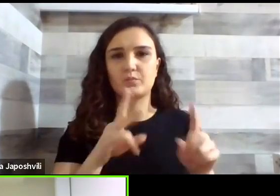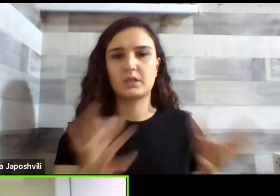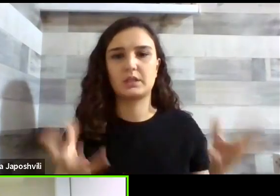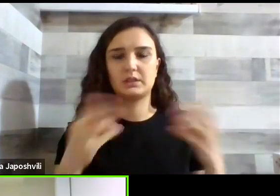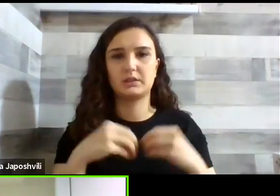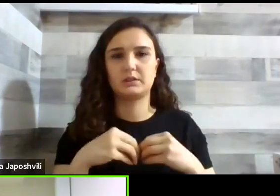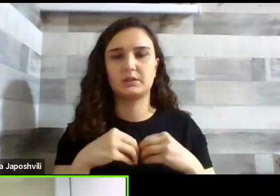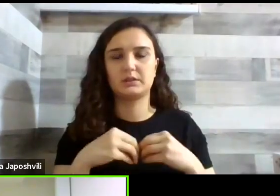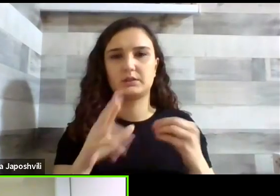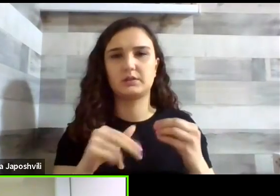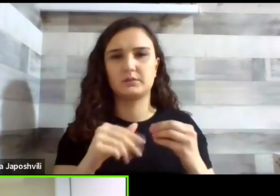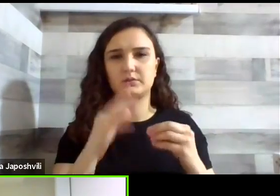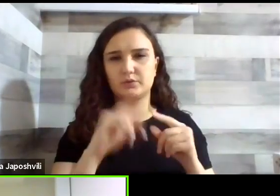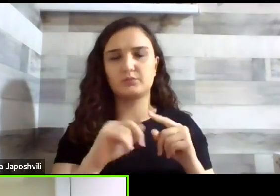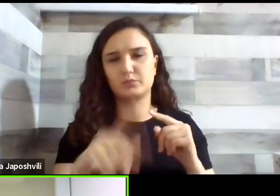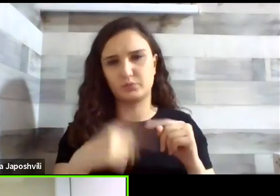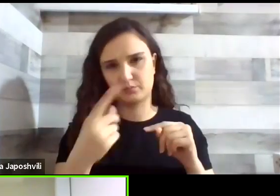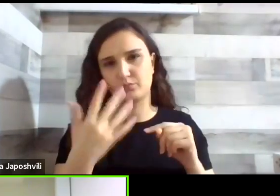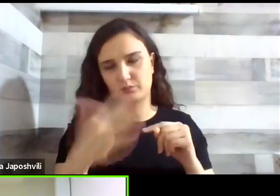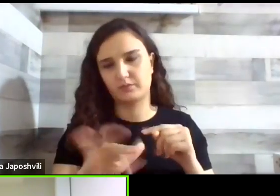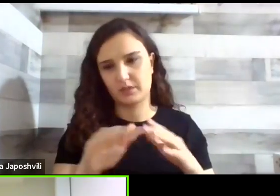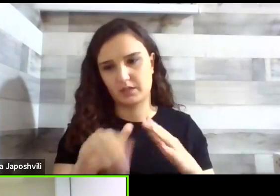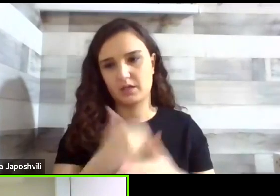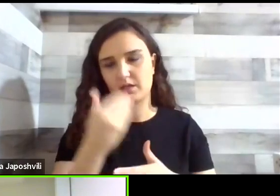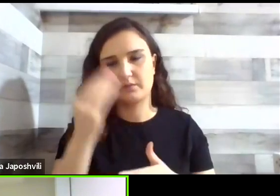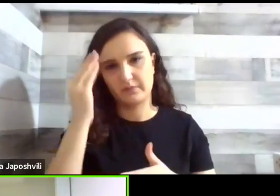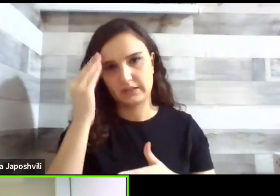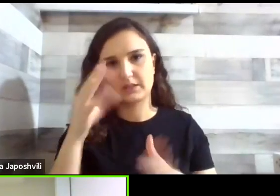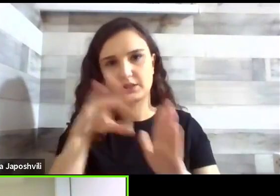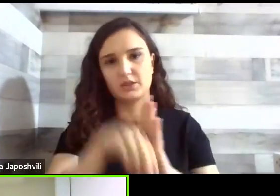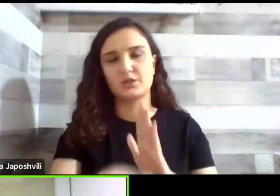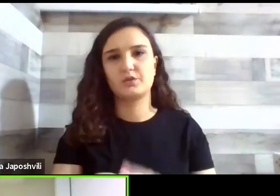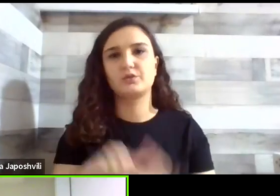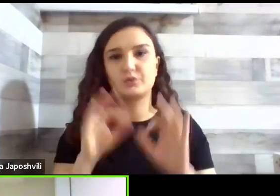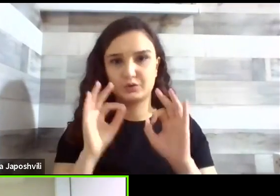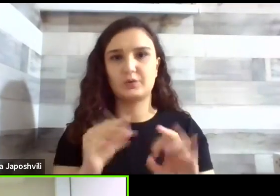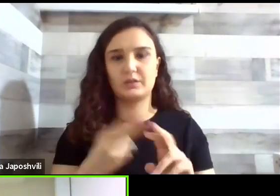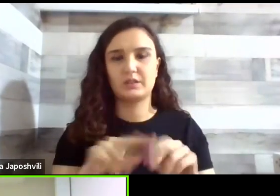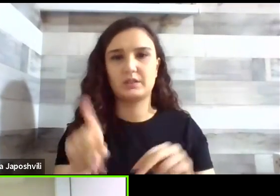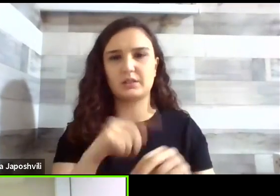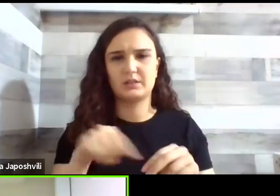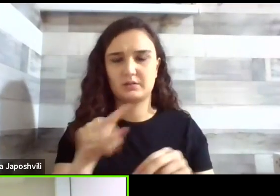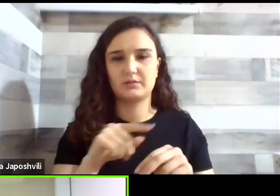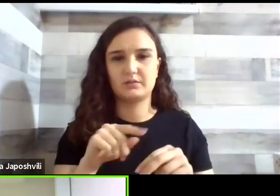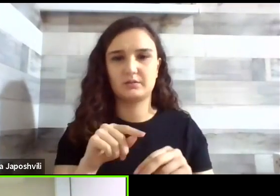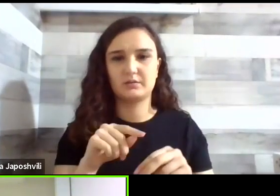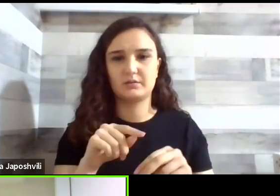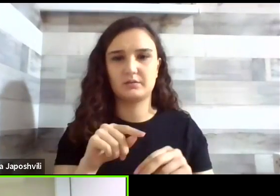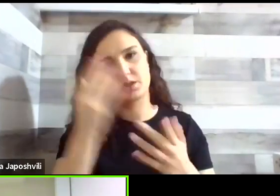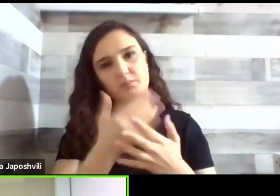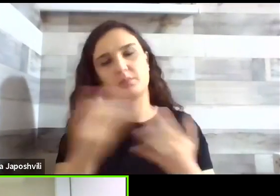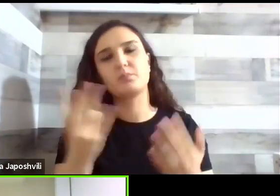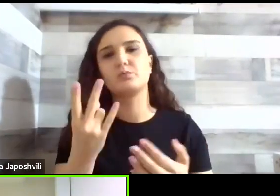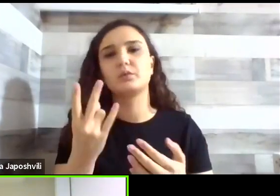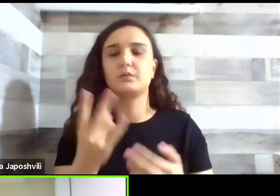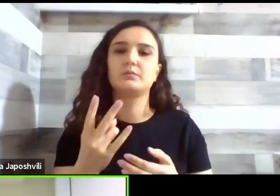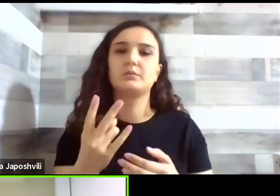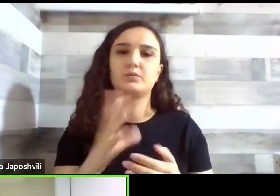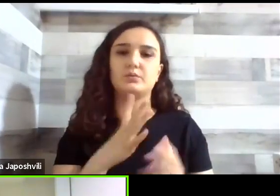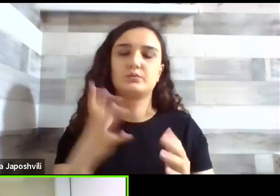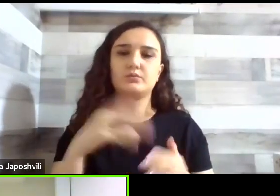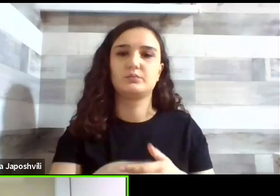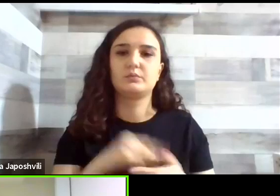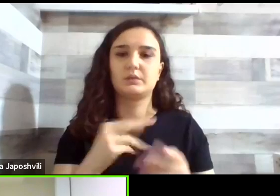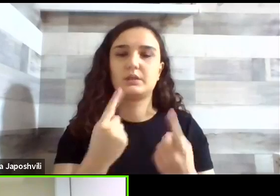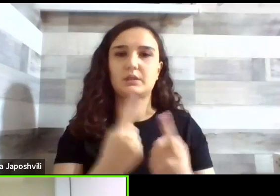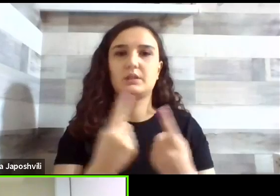და შემდგომ უკვე ახალ ვერსიაში, ასე ვთქვათ, სწორედ აი ეს რეფლექსია ექსები და ხედვები უნდა აისახოს და